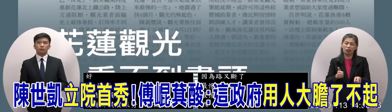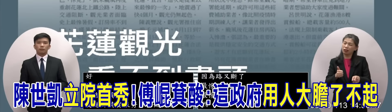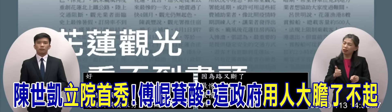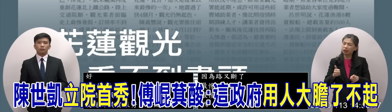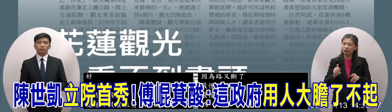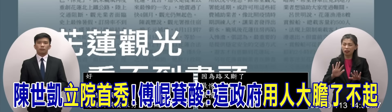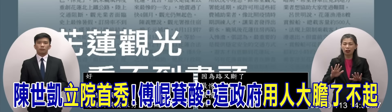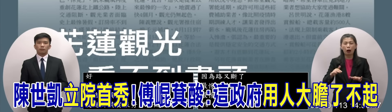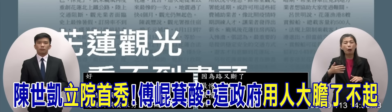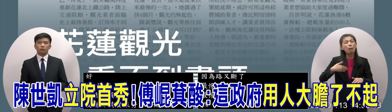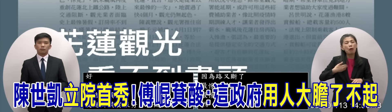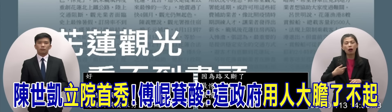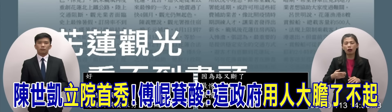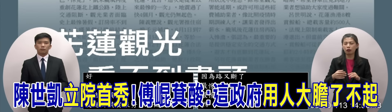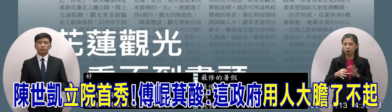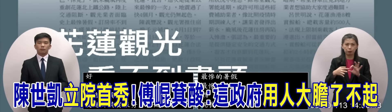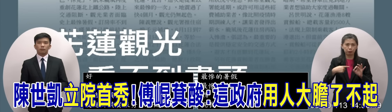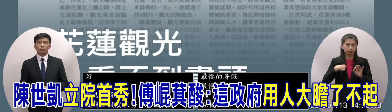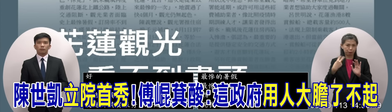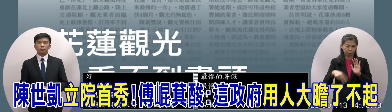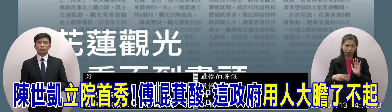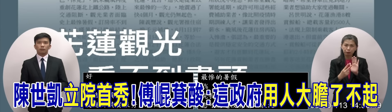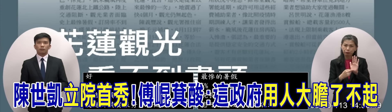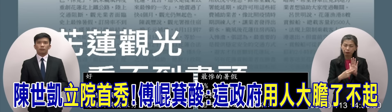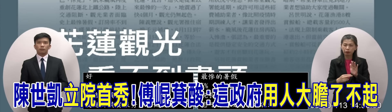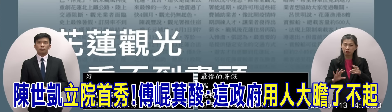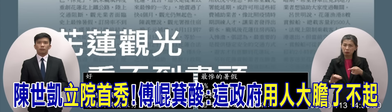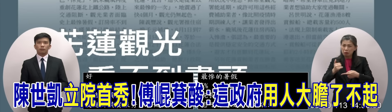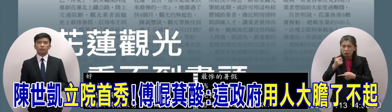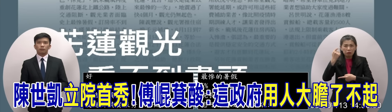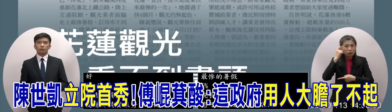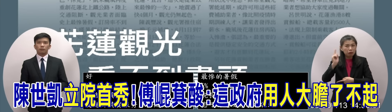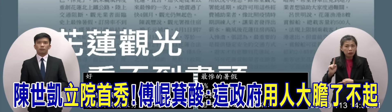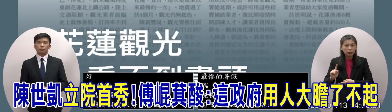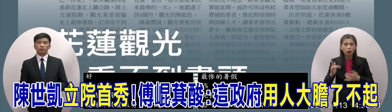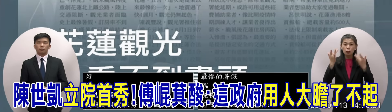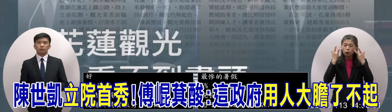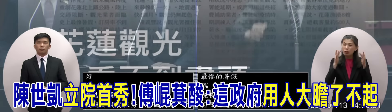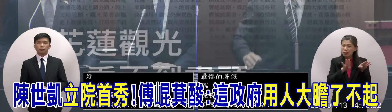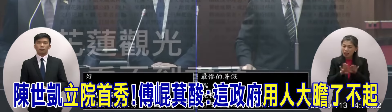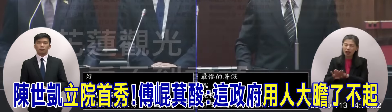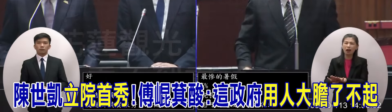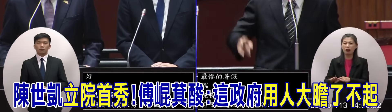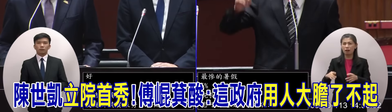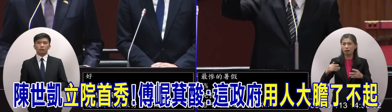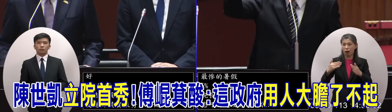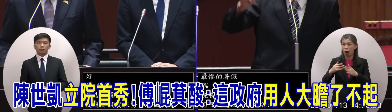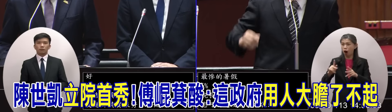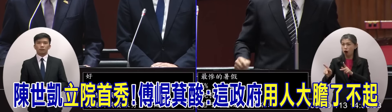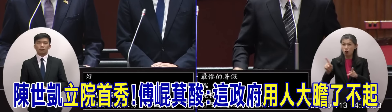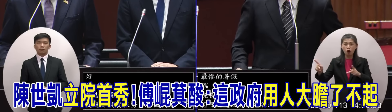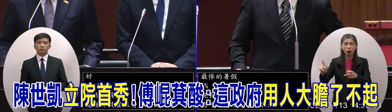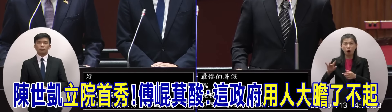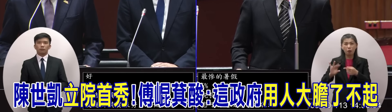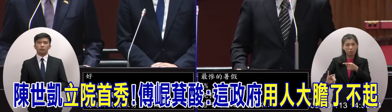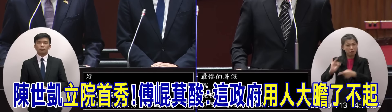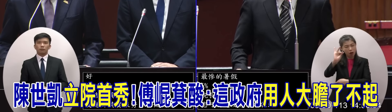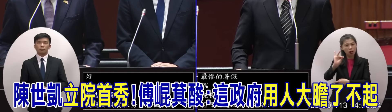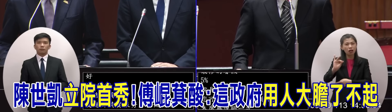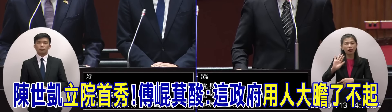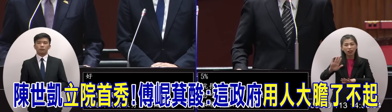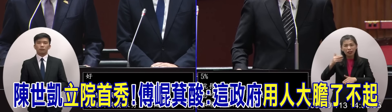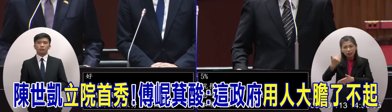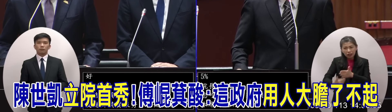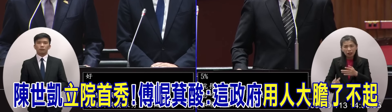次。这个5%代表什么意思？暑假应该是100%住房的，现在5%是什么意